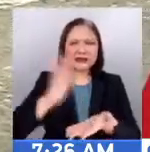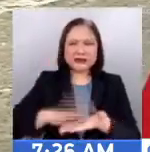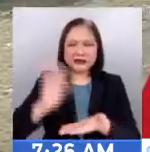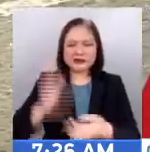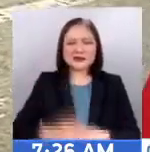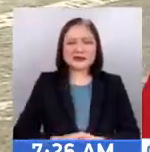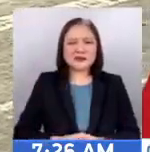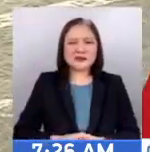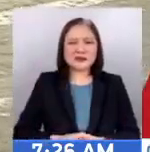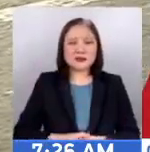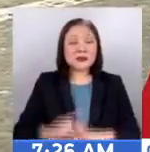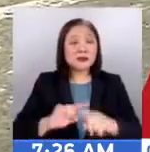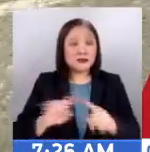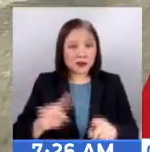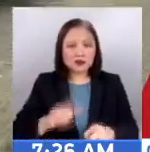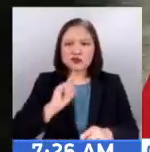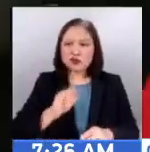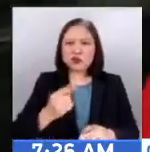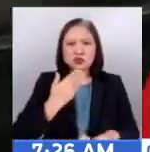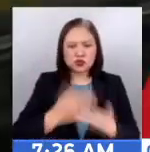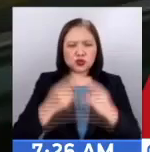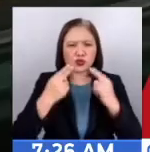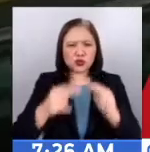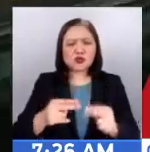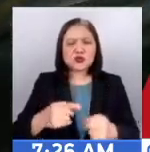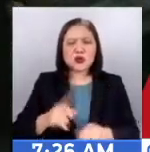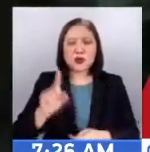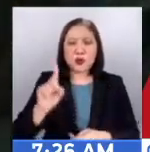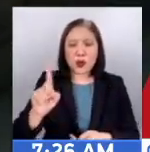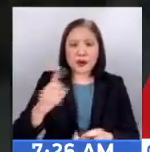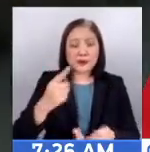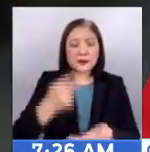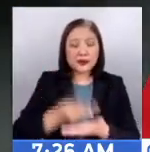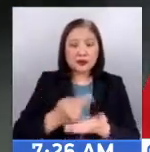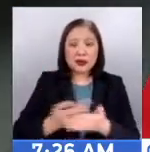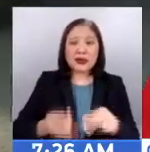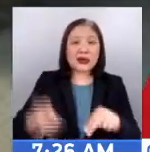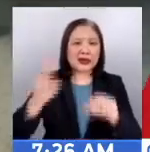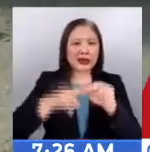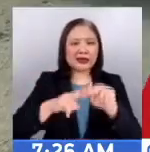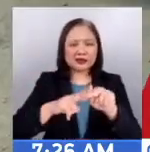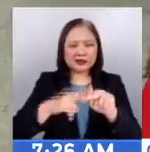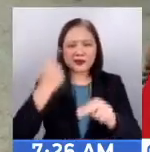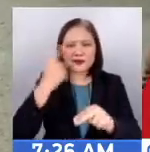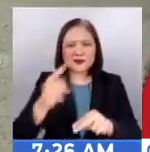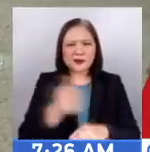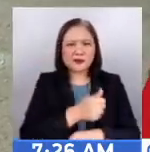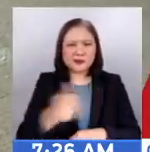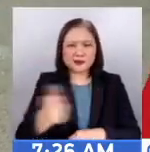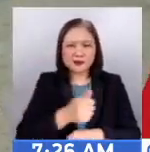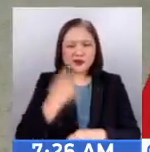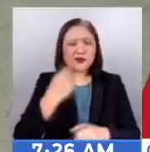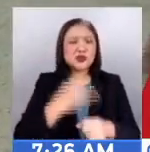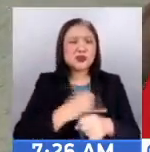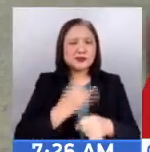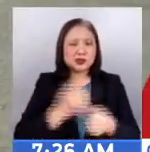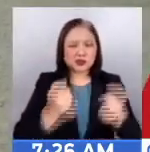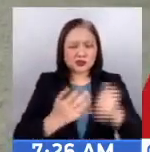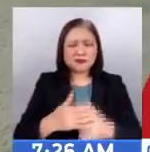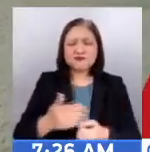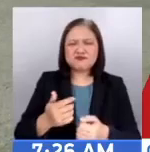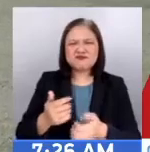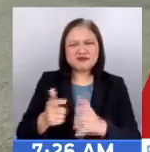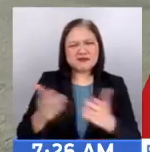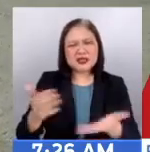development, itong 1 peso provisional fare increase sa mga jeepney driver. Malaking tulong na rin nga daw ito kahit papaano,